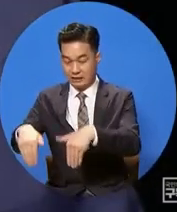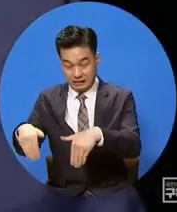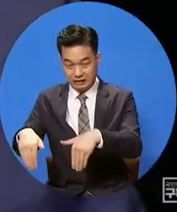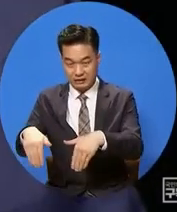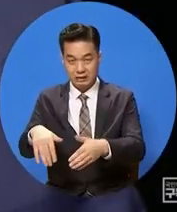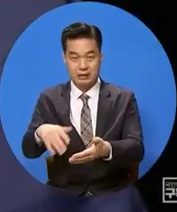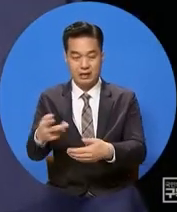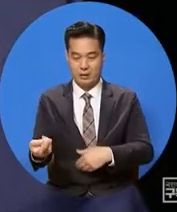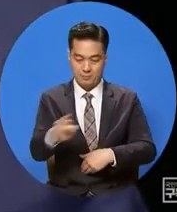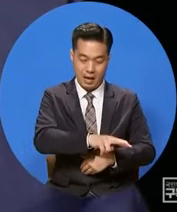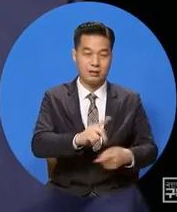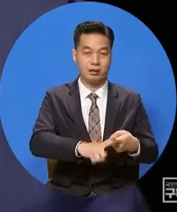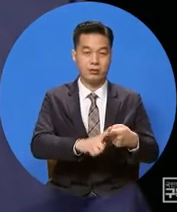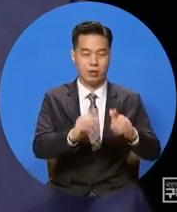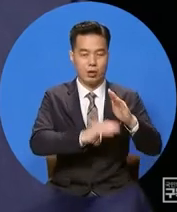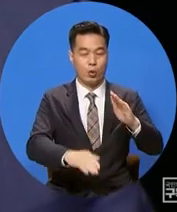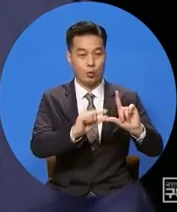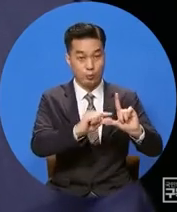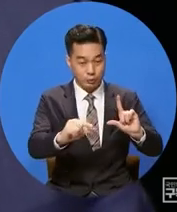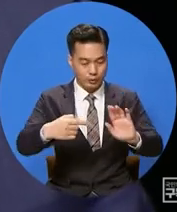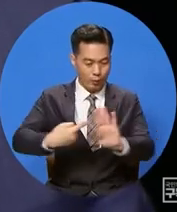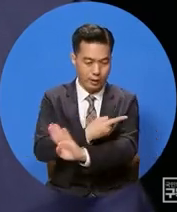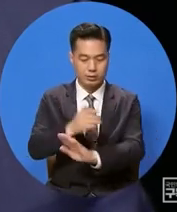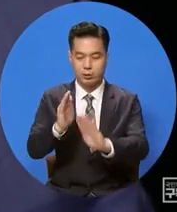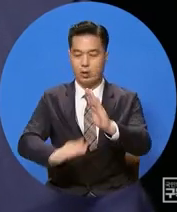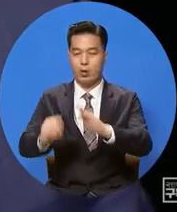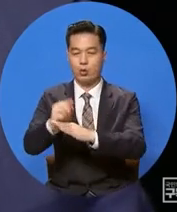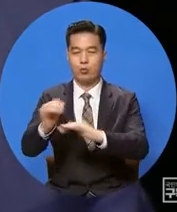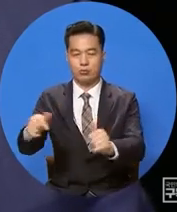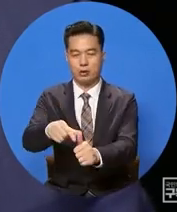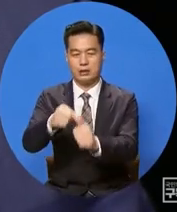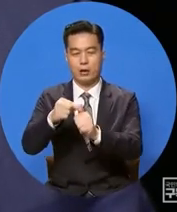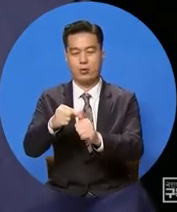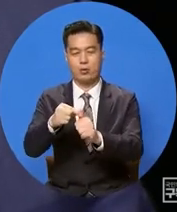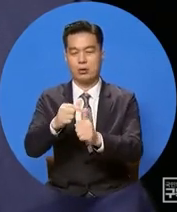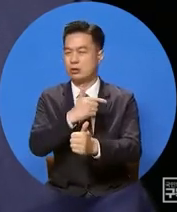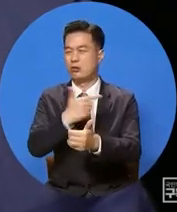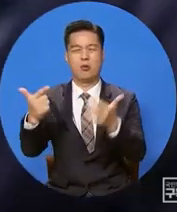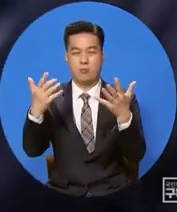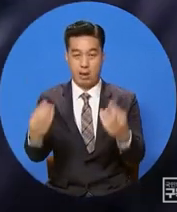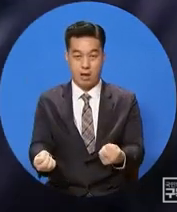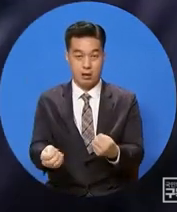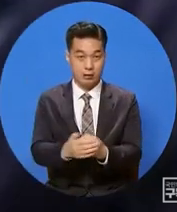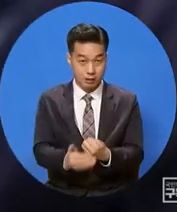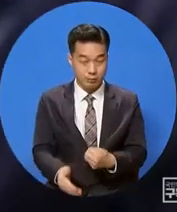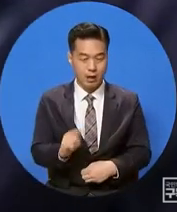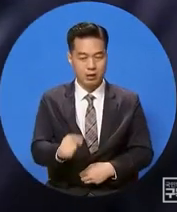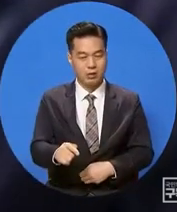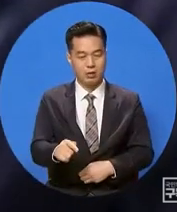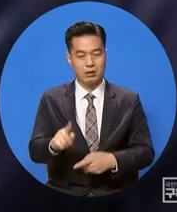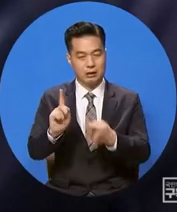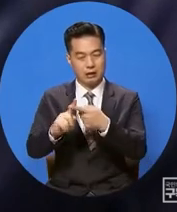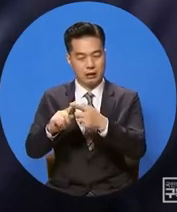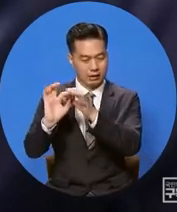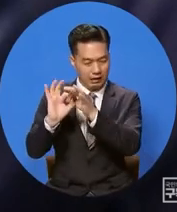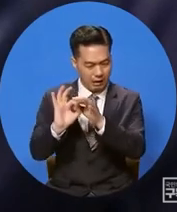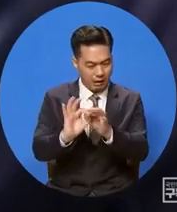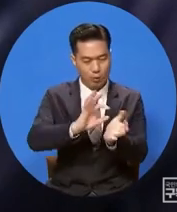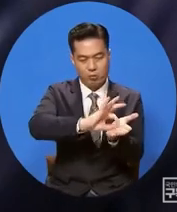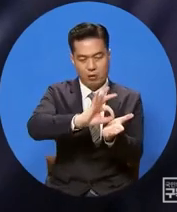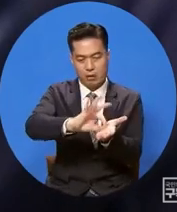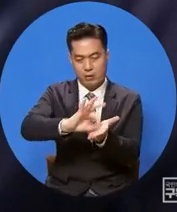그 공공부문뿐만 아니라 공무원 채용을 많이 해놨어요. 그래서 이거는 고정비용을 줄이기